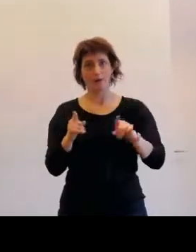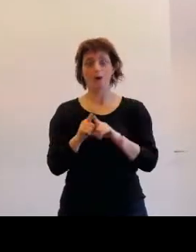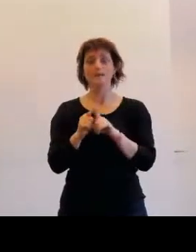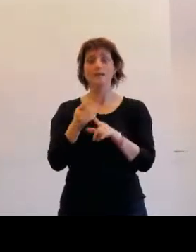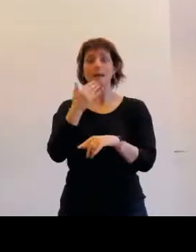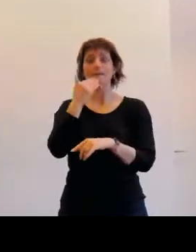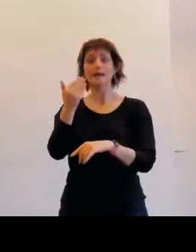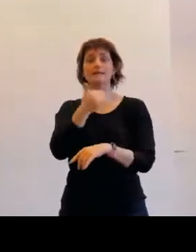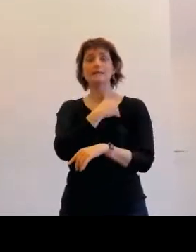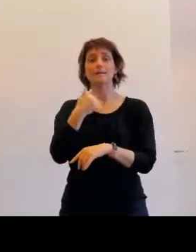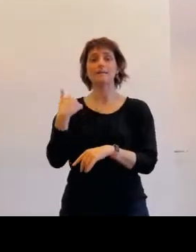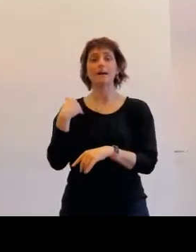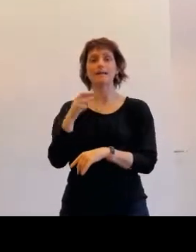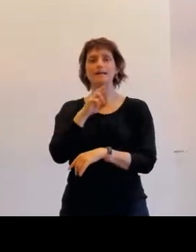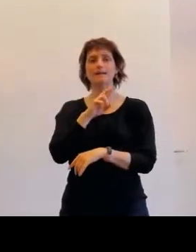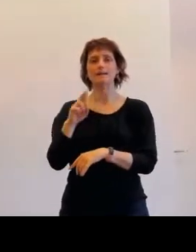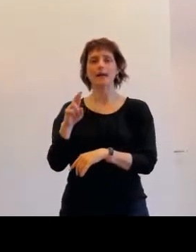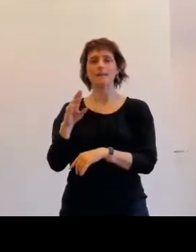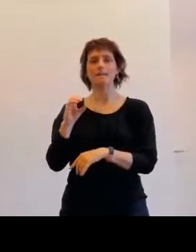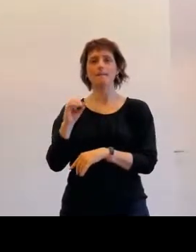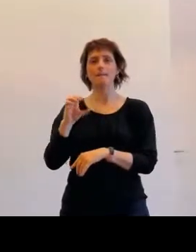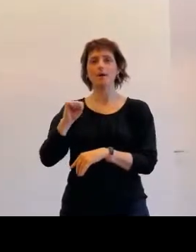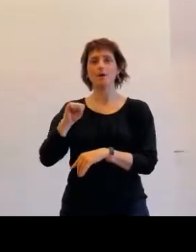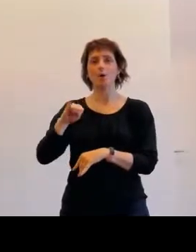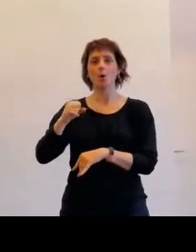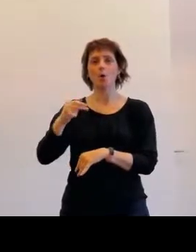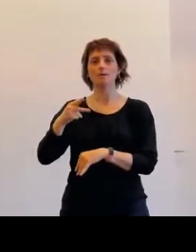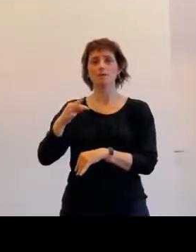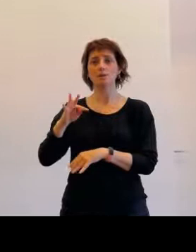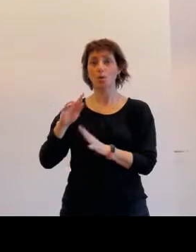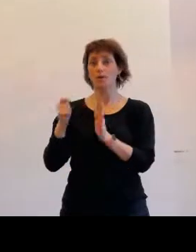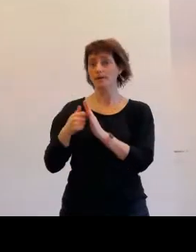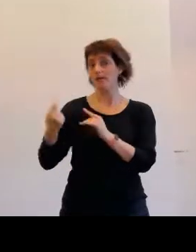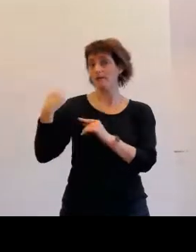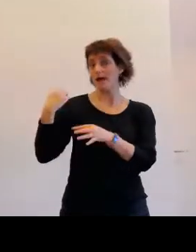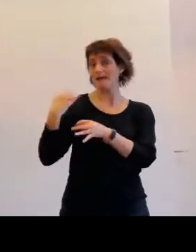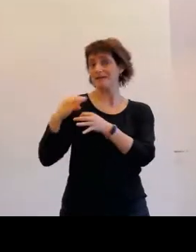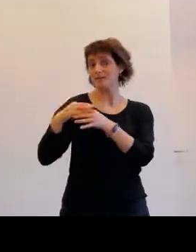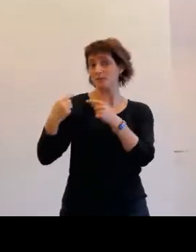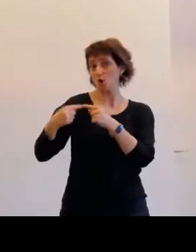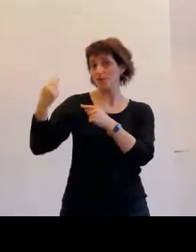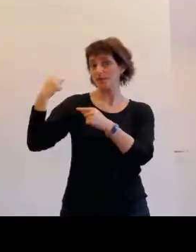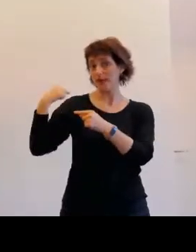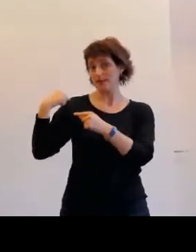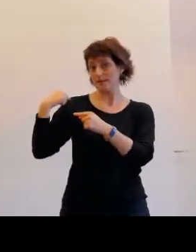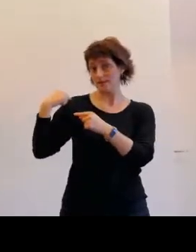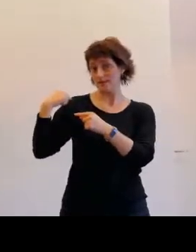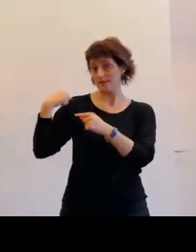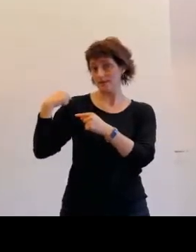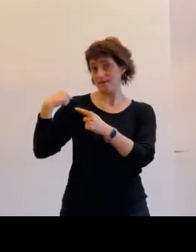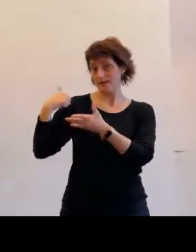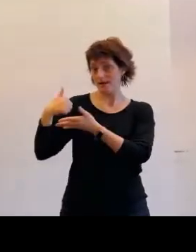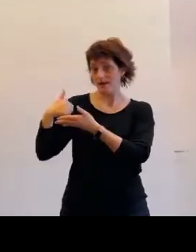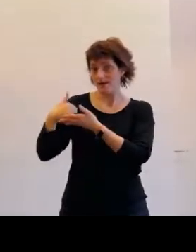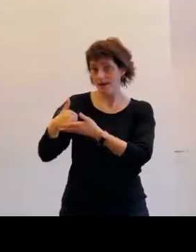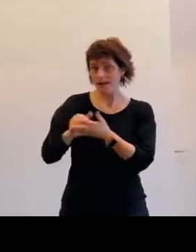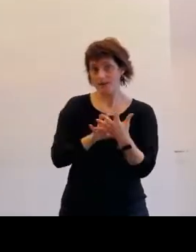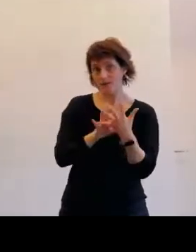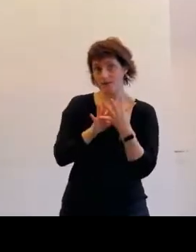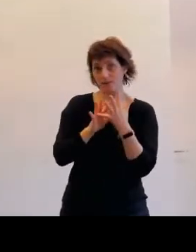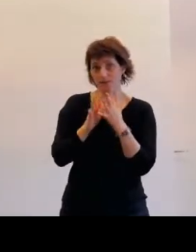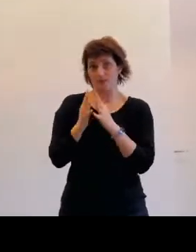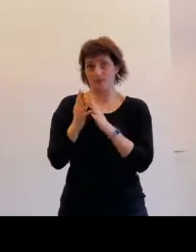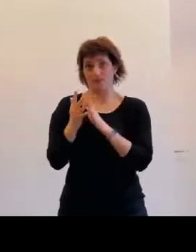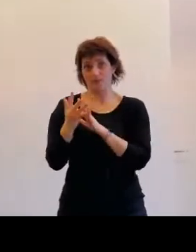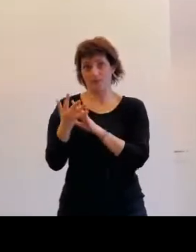Rossineau, qui a beaucoup contribué depuis le mois de septembre dernier à accompagner cette transition et à préparer évidemment cette